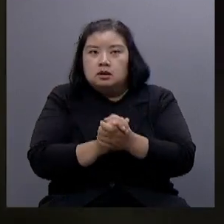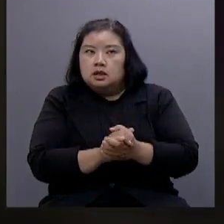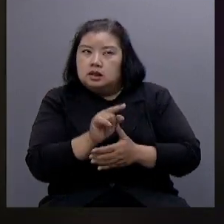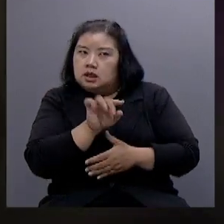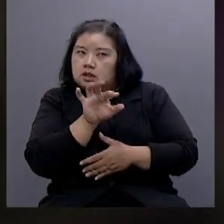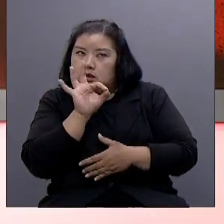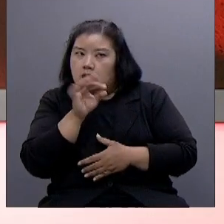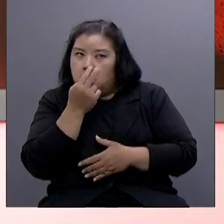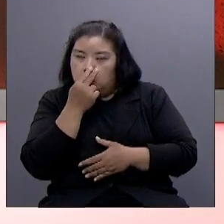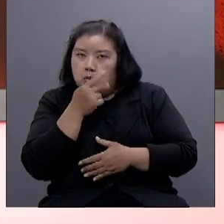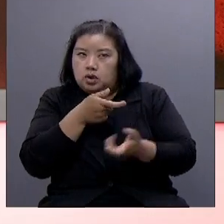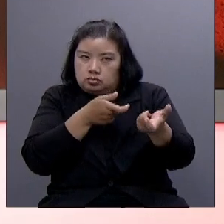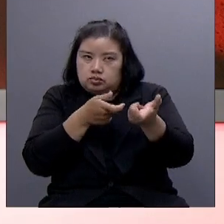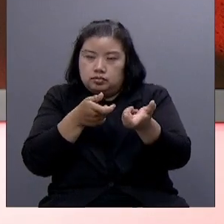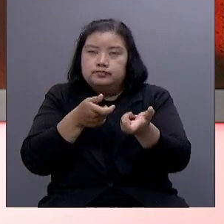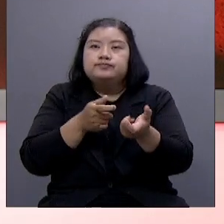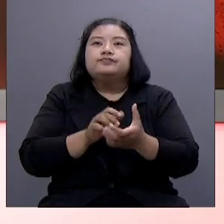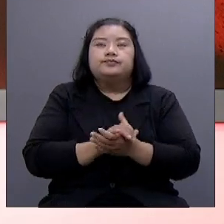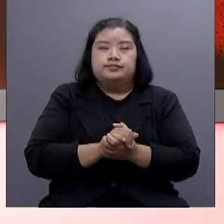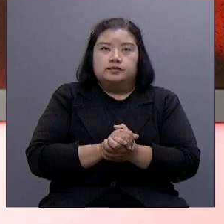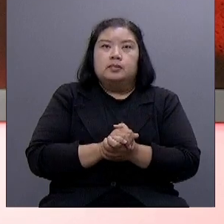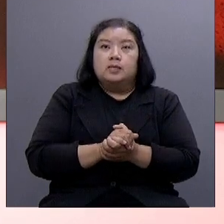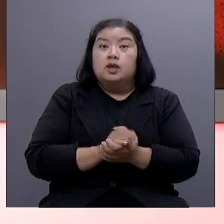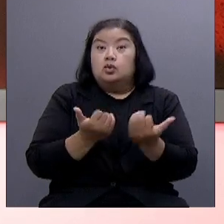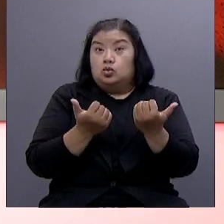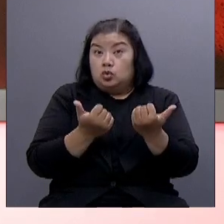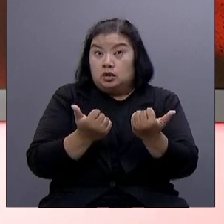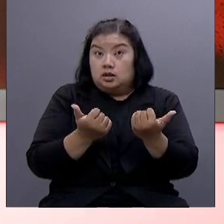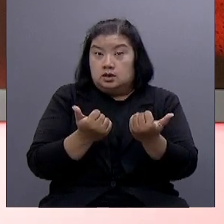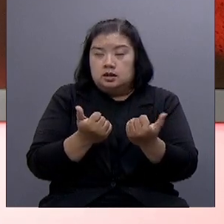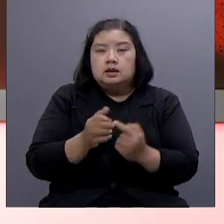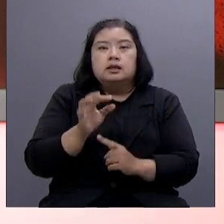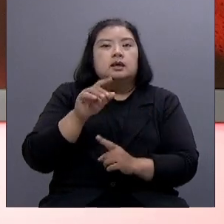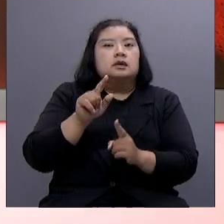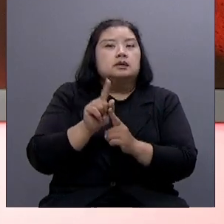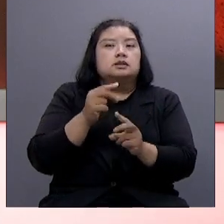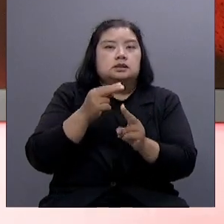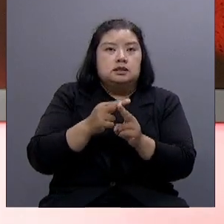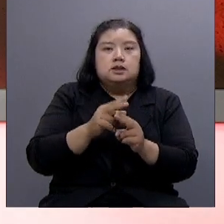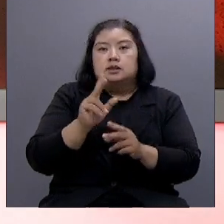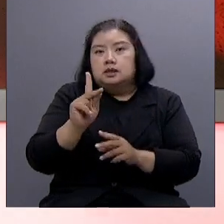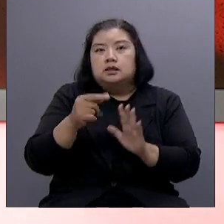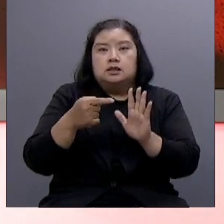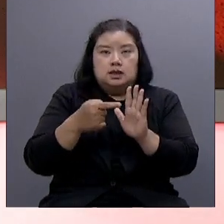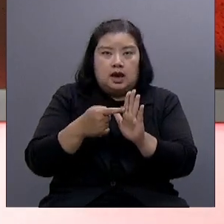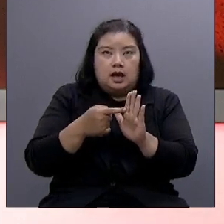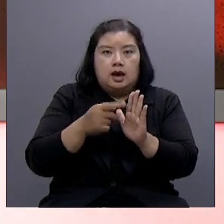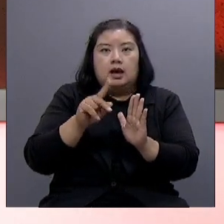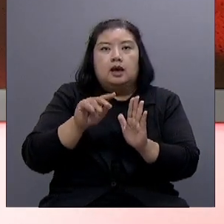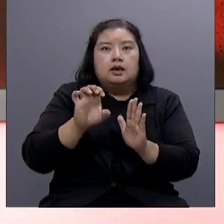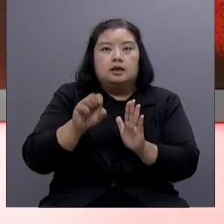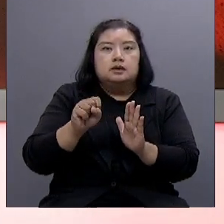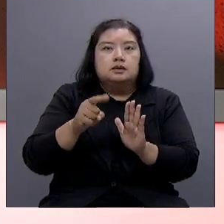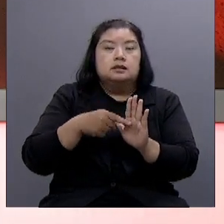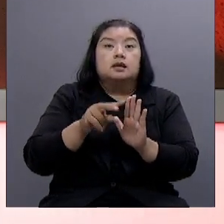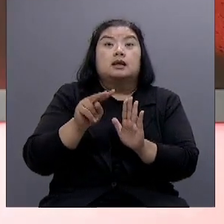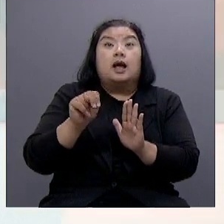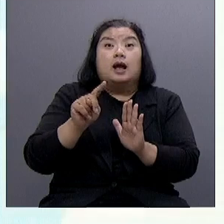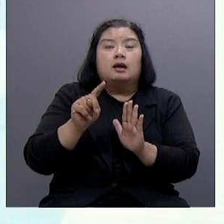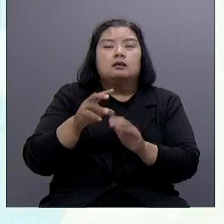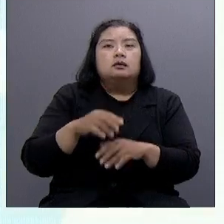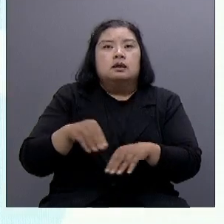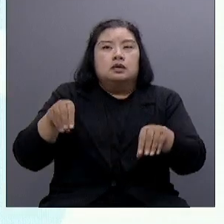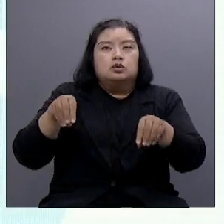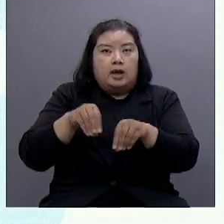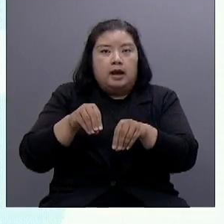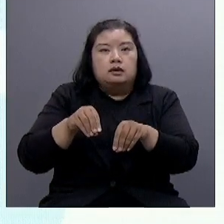ค่ะสาธารณรัฐดาเกสถานนั้นอยู่ทางตอนใต้สุดของรัสเซียเลยนะคะติดจอร์เจียอาร์เมเนียแล้วก็อา